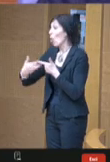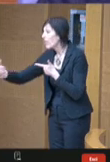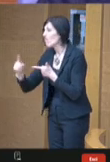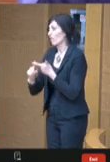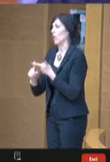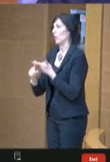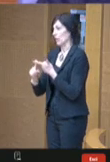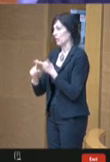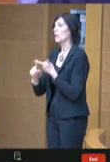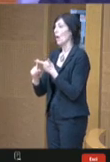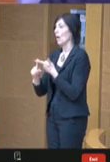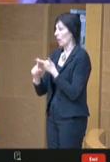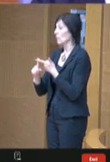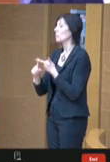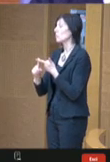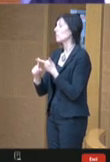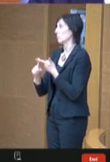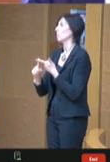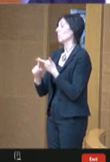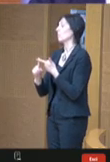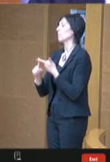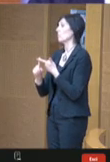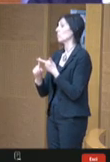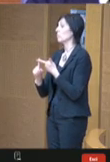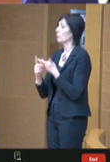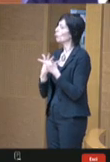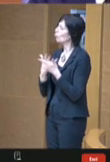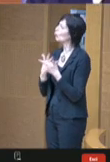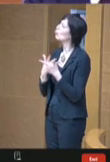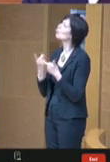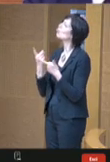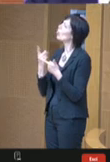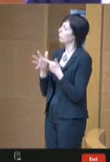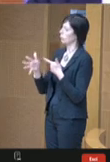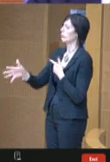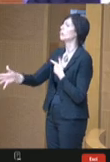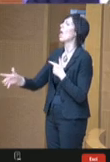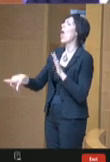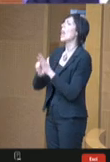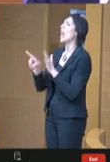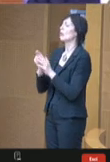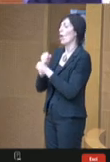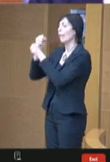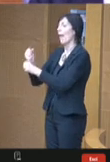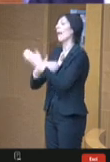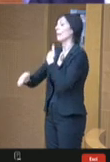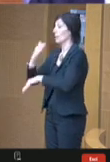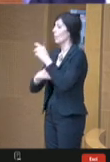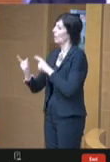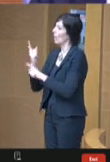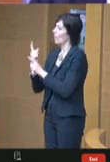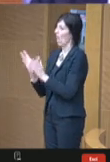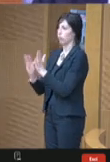presto, insomma, con l'applicazione, la piena attuazione della legge delega sulla disabilità, avrà